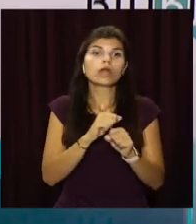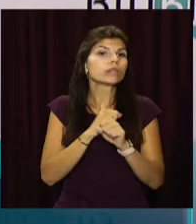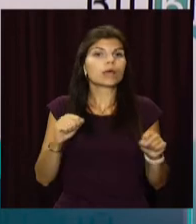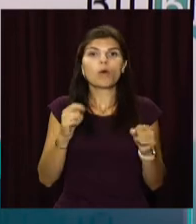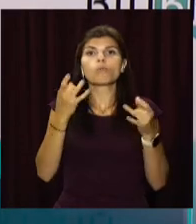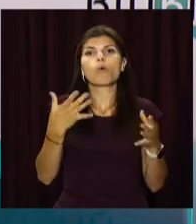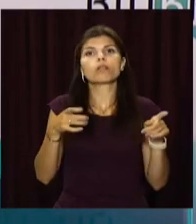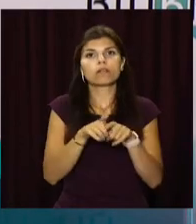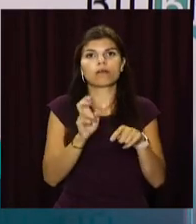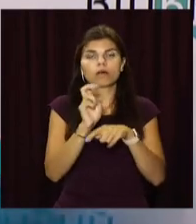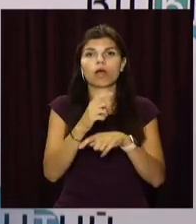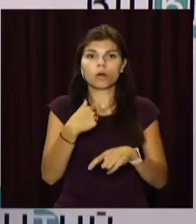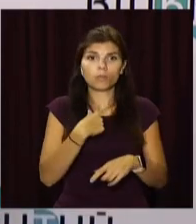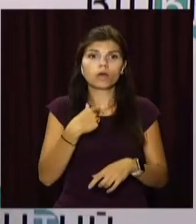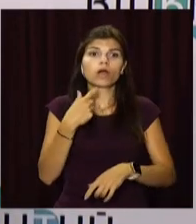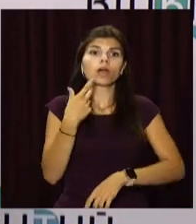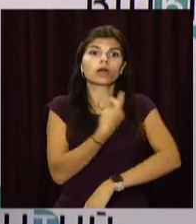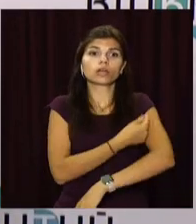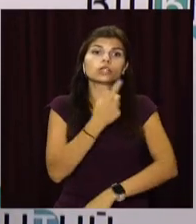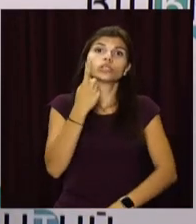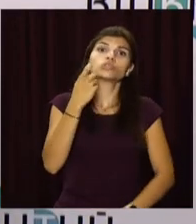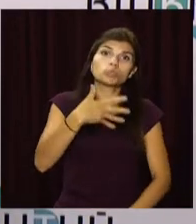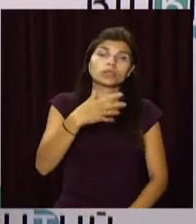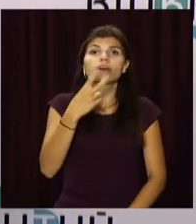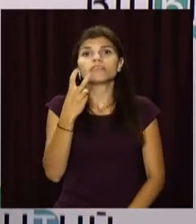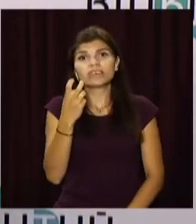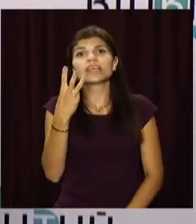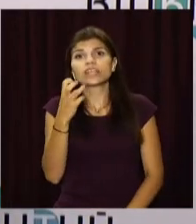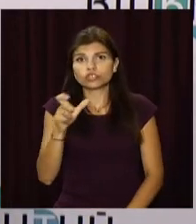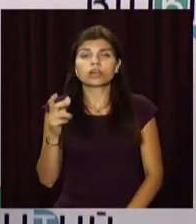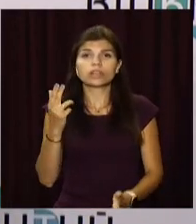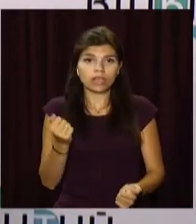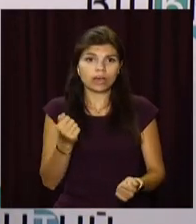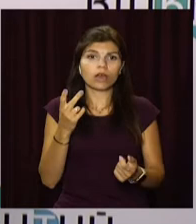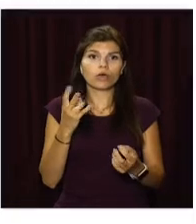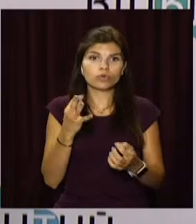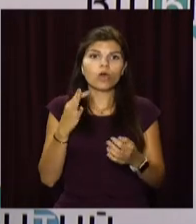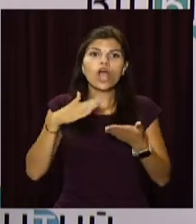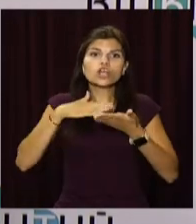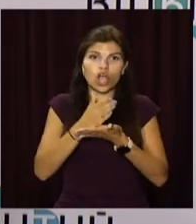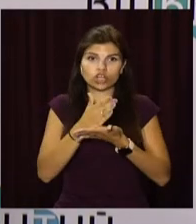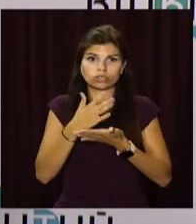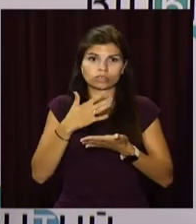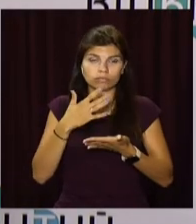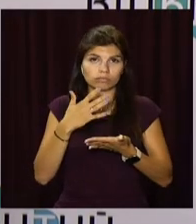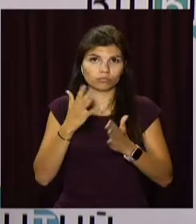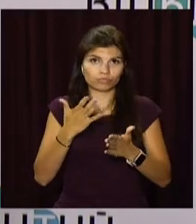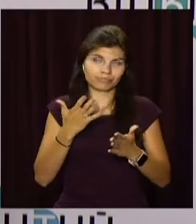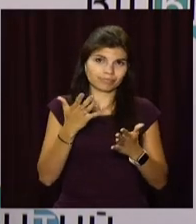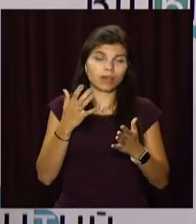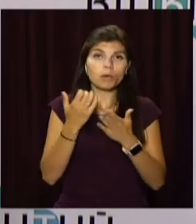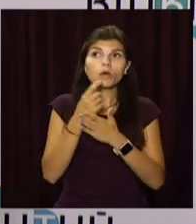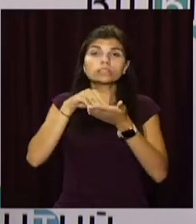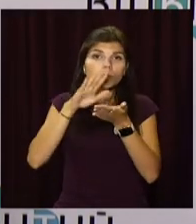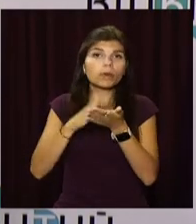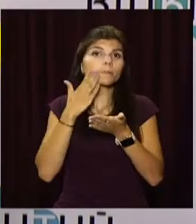Ми щепимо 150 і 200, повірте, і 300, якщо прийде. Але це вже трошки буде інша якість. Якщо це міжнародне свідоцтво, це воно так